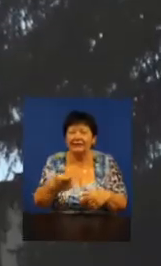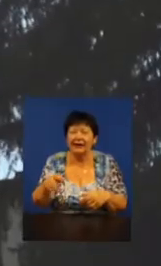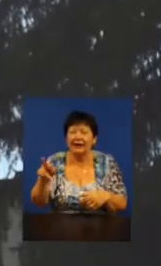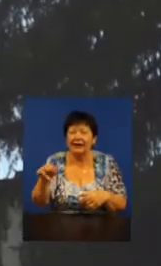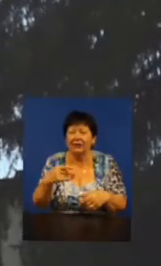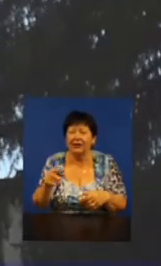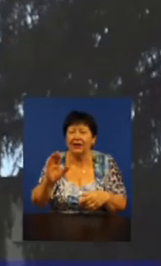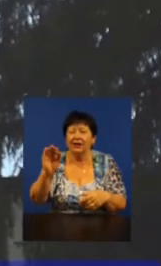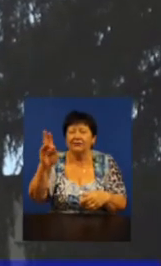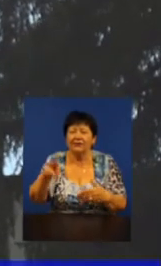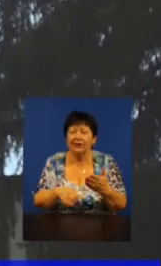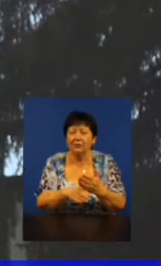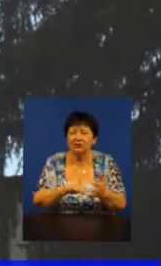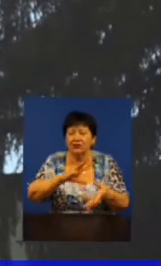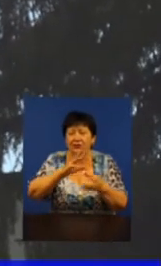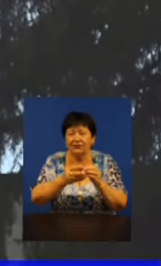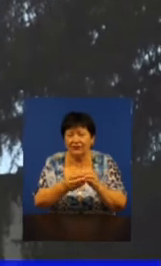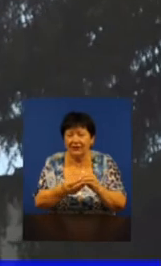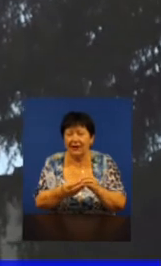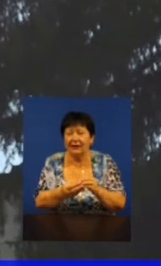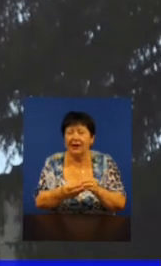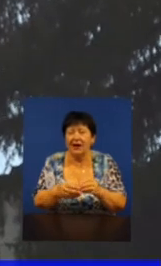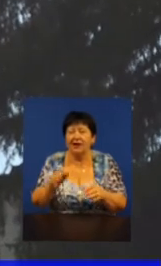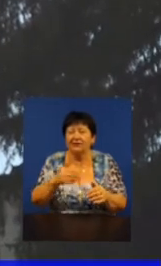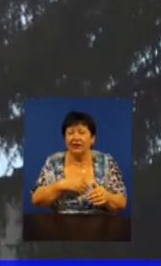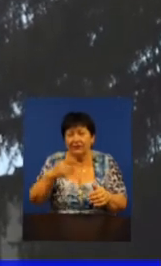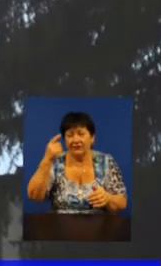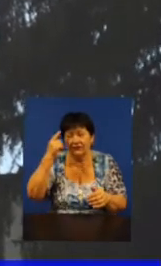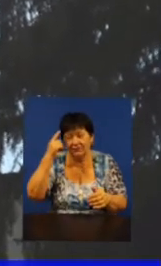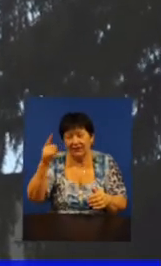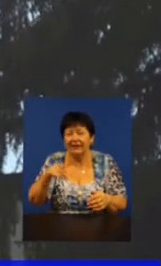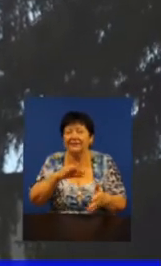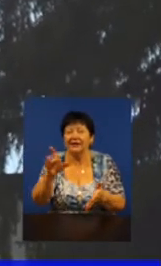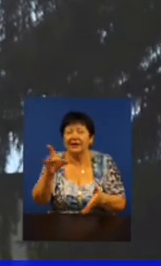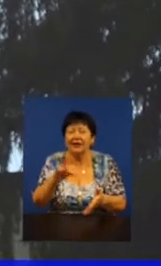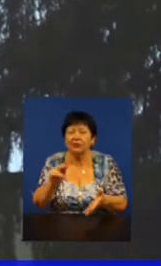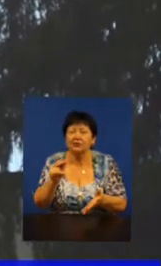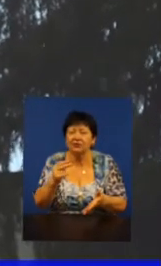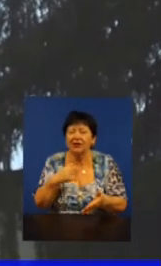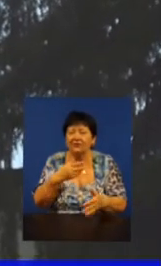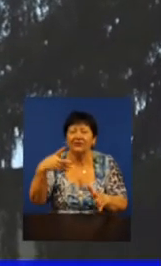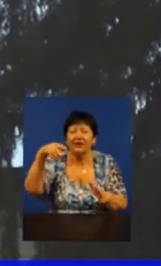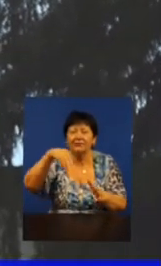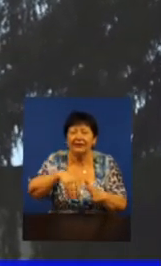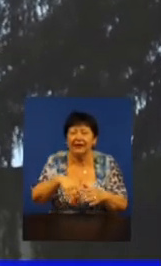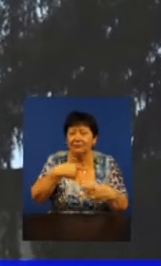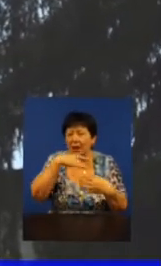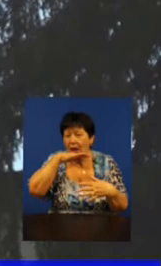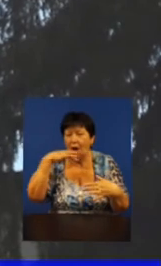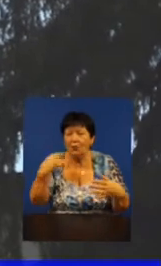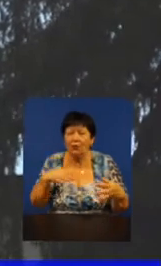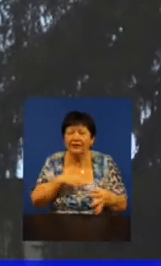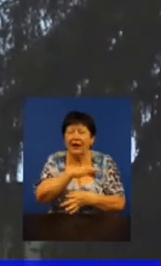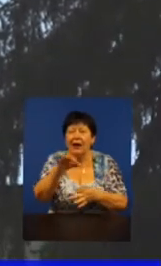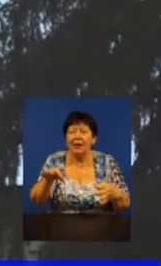тоже помощь. Într-un final, țin să vă reamintesc că în raionul Cimișlia au fost implementate mai multe proiecte cu